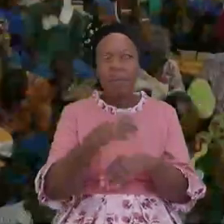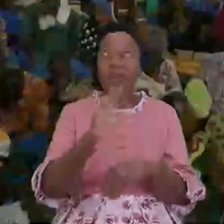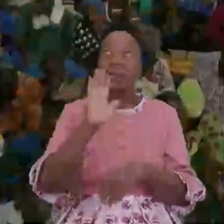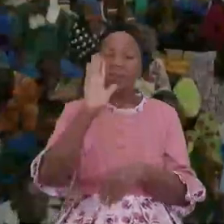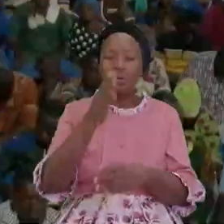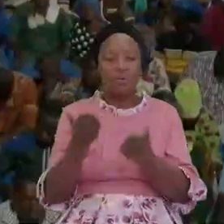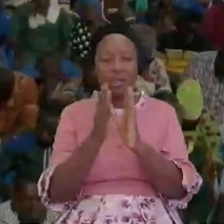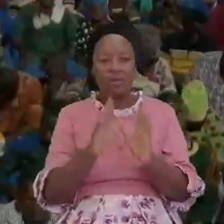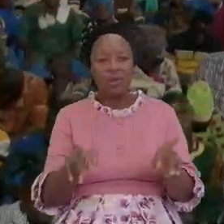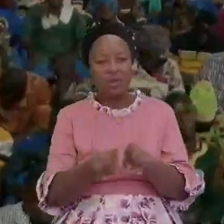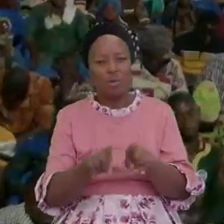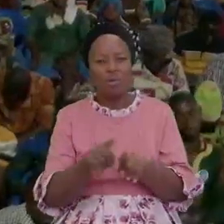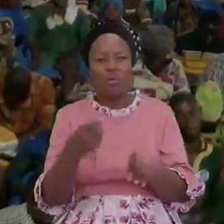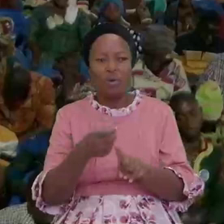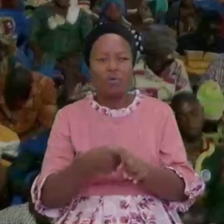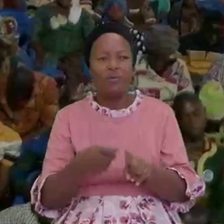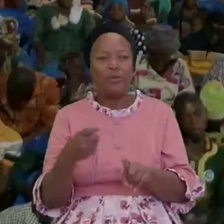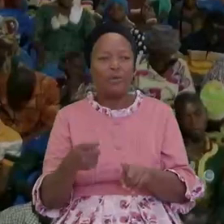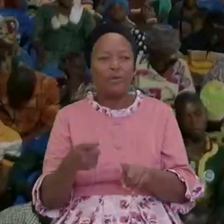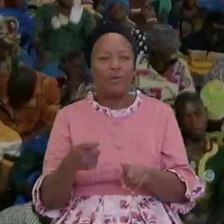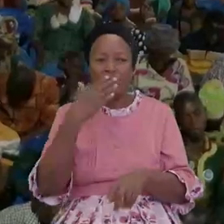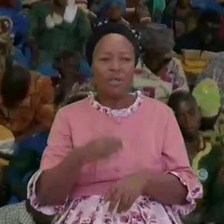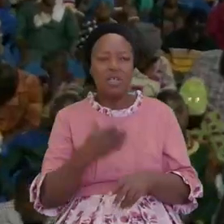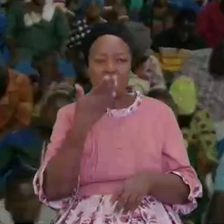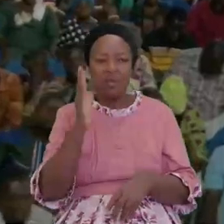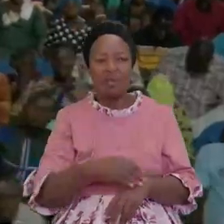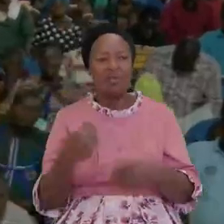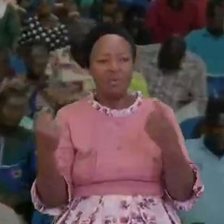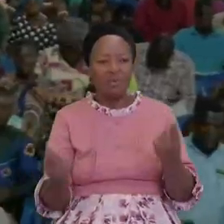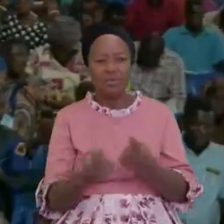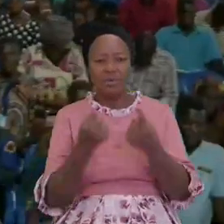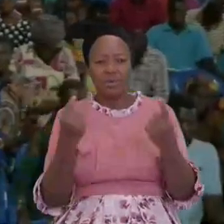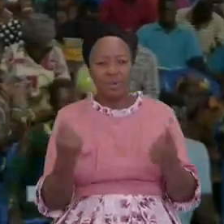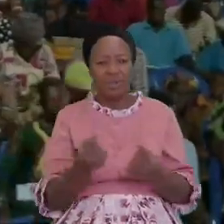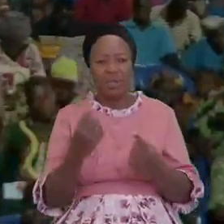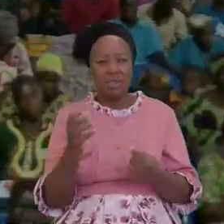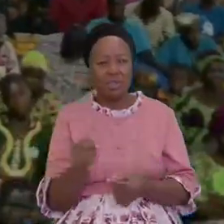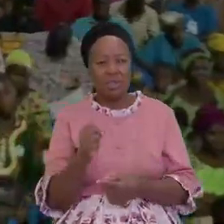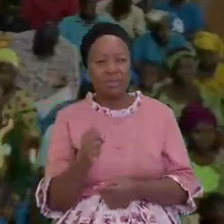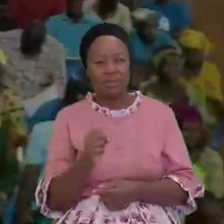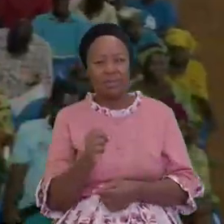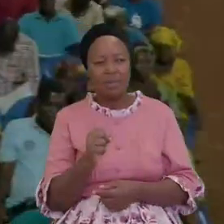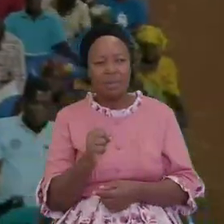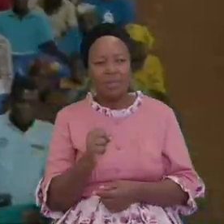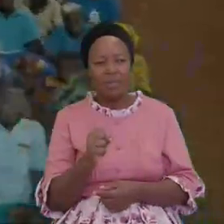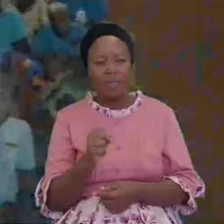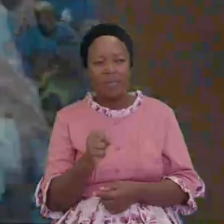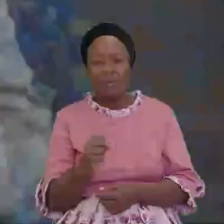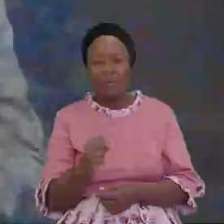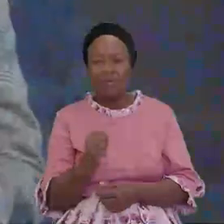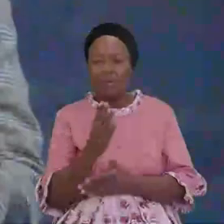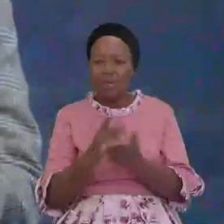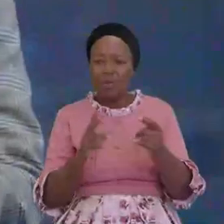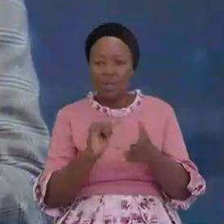Verset 14. Préserve aussi ton serviteur des orgueilleux, des péchés